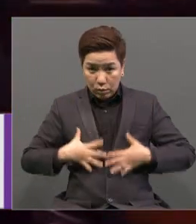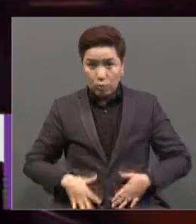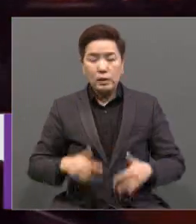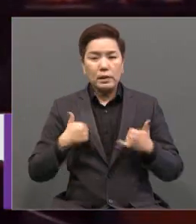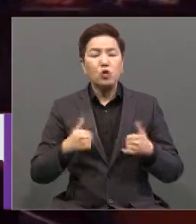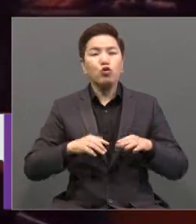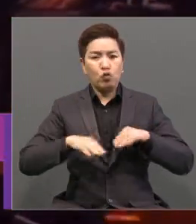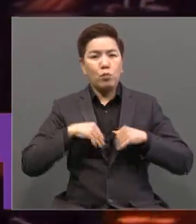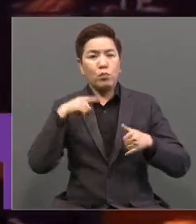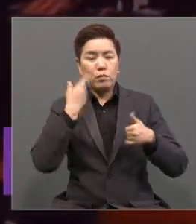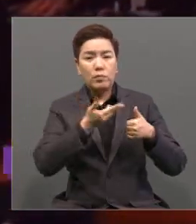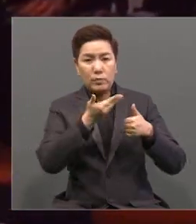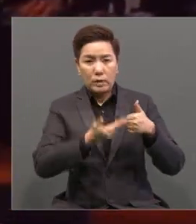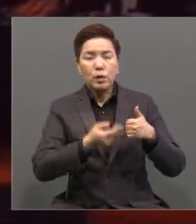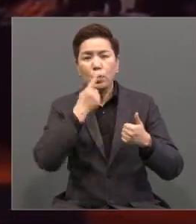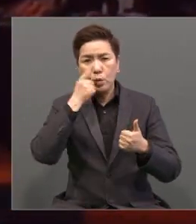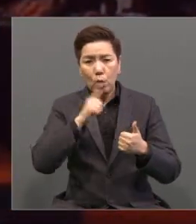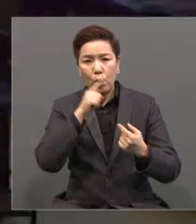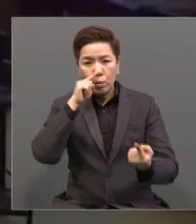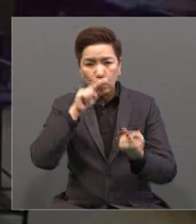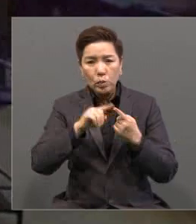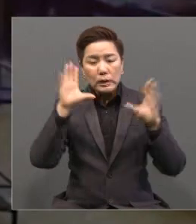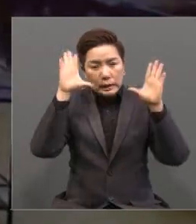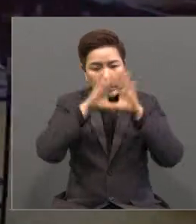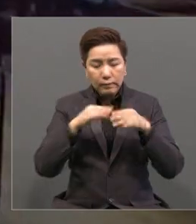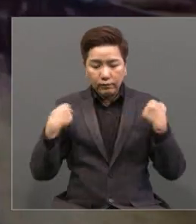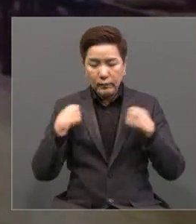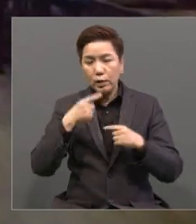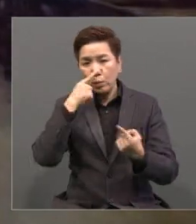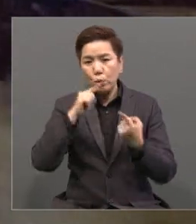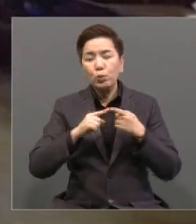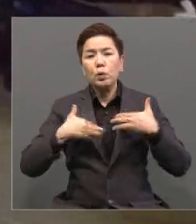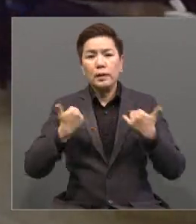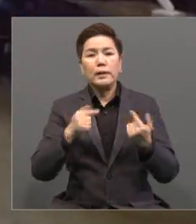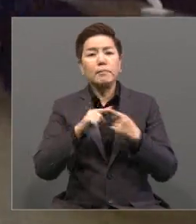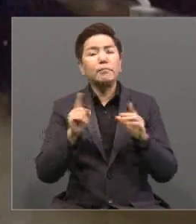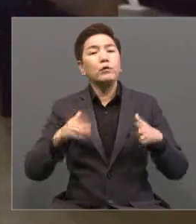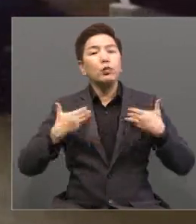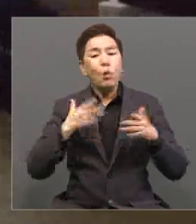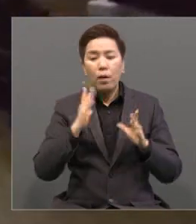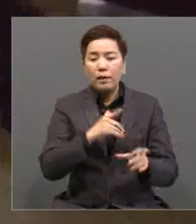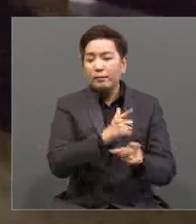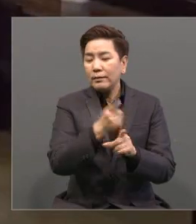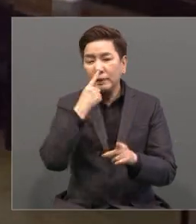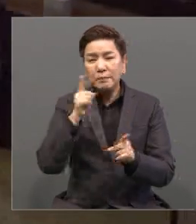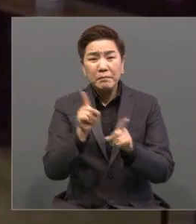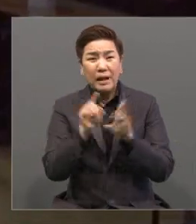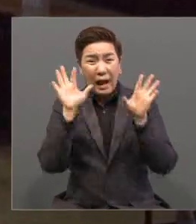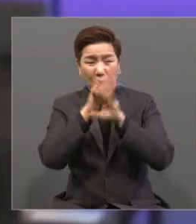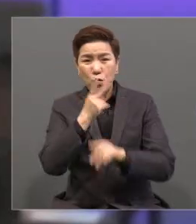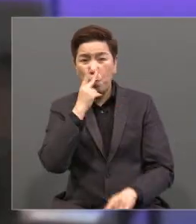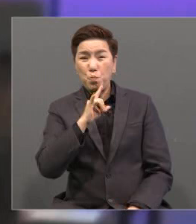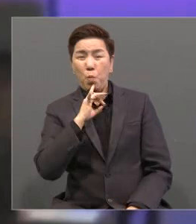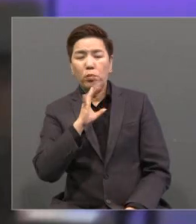เนี่ยนะครับก็ยอมรับว่าก็ต้องให้เข้ากับงานกลางคืนเป็นสีสันเพราะว่าเป็นงานเอนเตอร์เทนลูกค้าแต่ไม่ถึงกับว่า